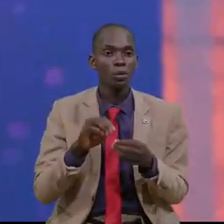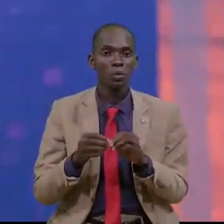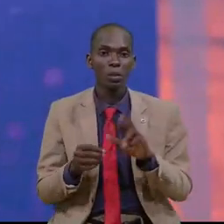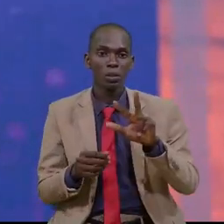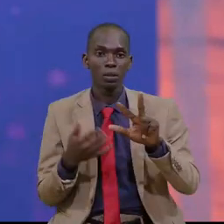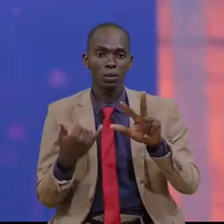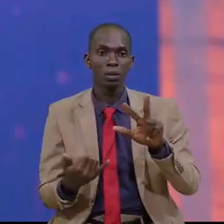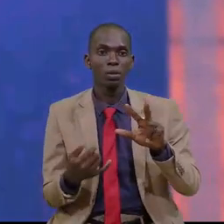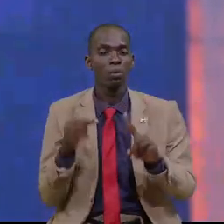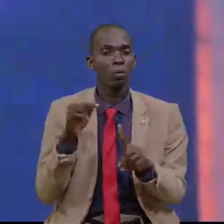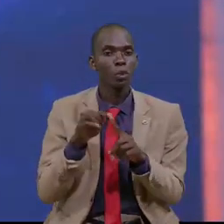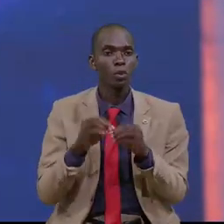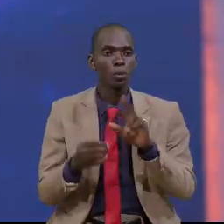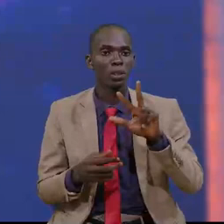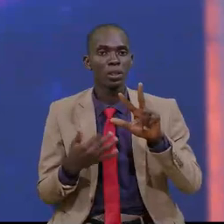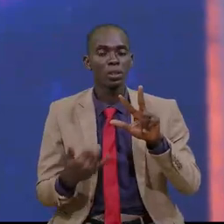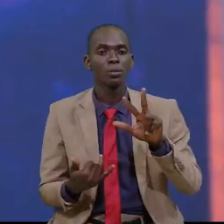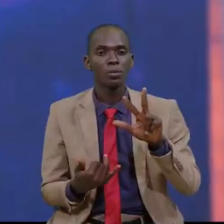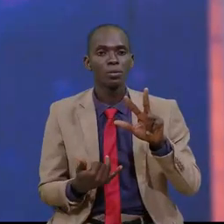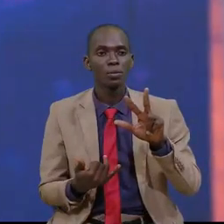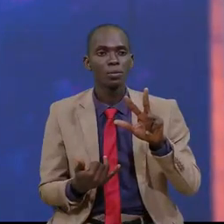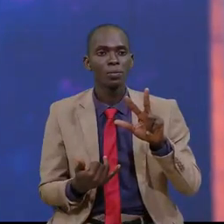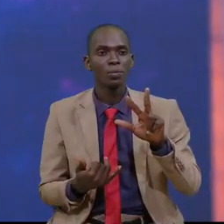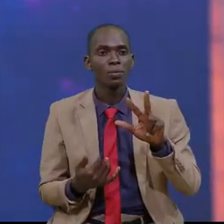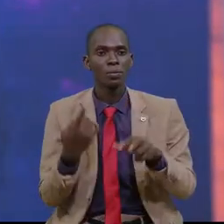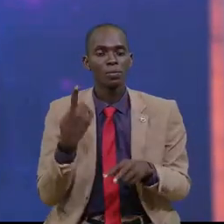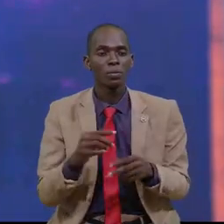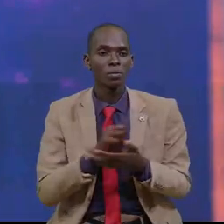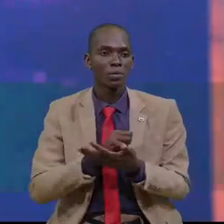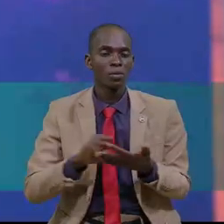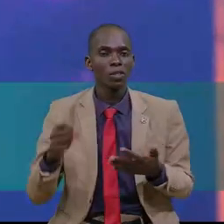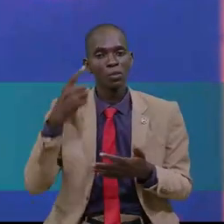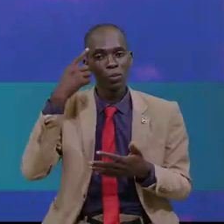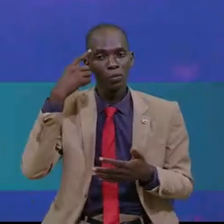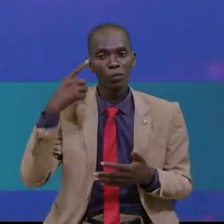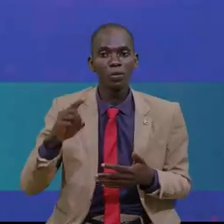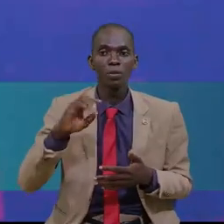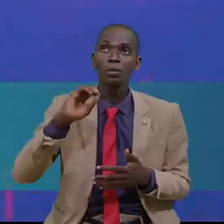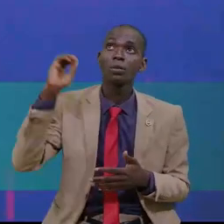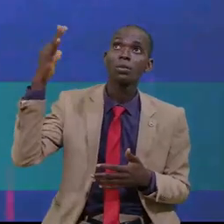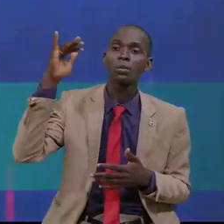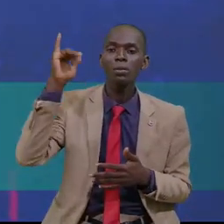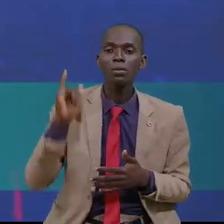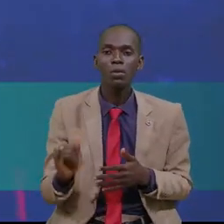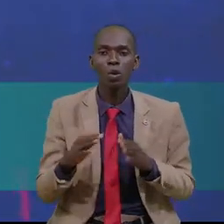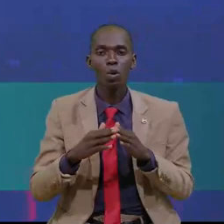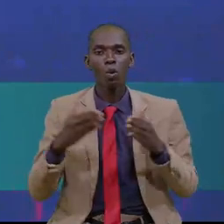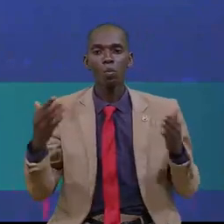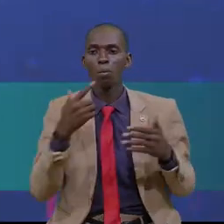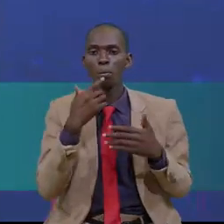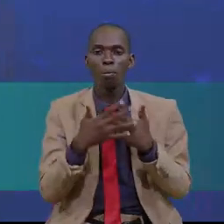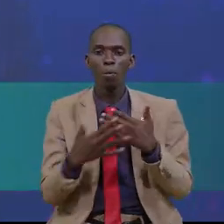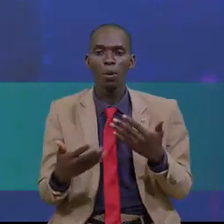Troisième point maintenant. Troisième point. La sanctification pour les serviteurs gracieusement ouverts